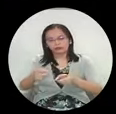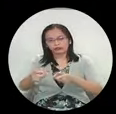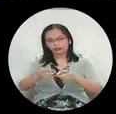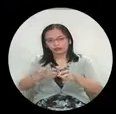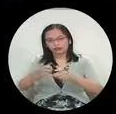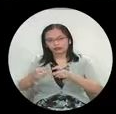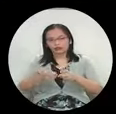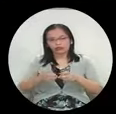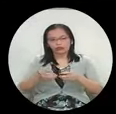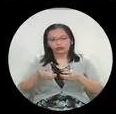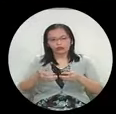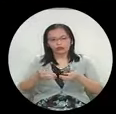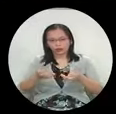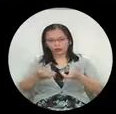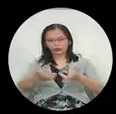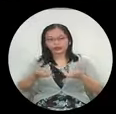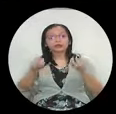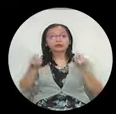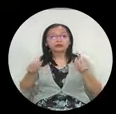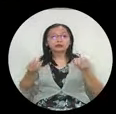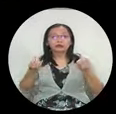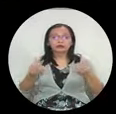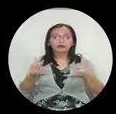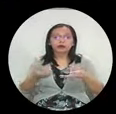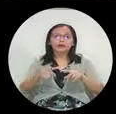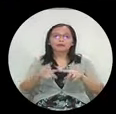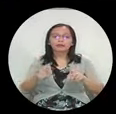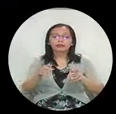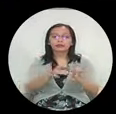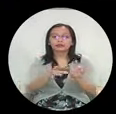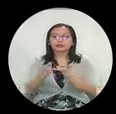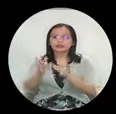Pero kita mga isoon, what ay problema sa inheritance? Nga naman,